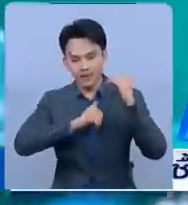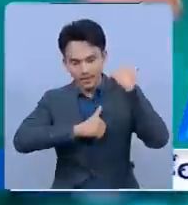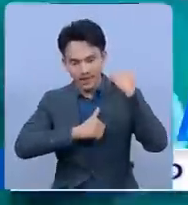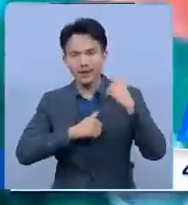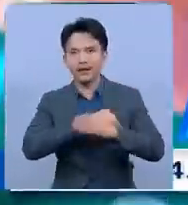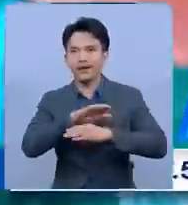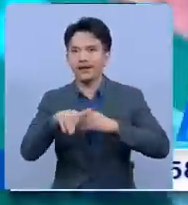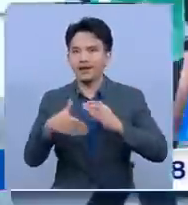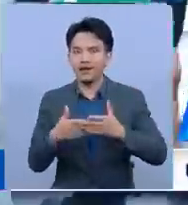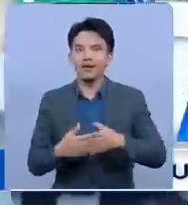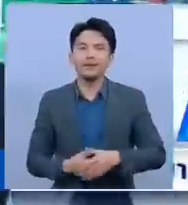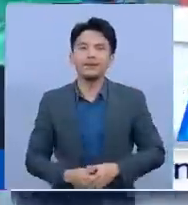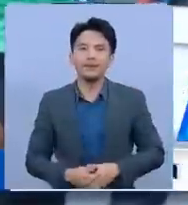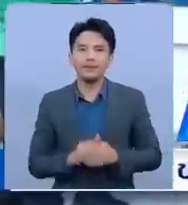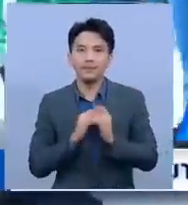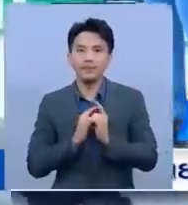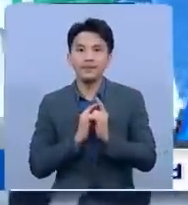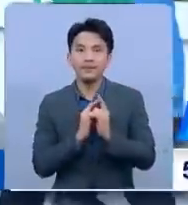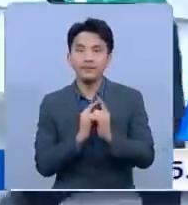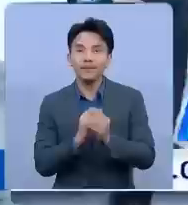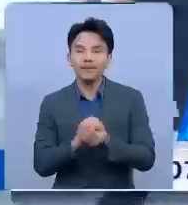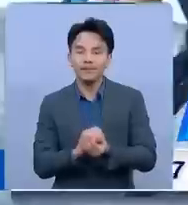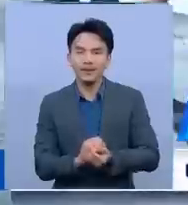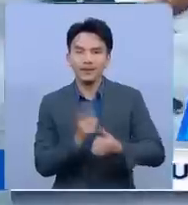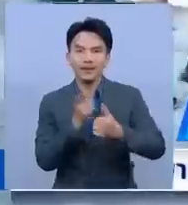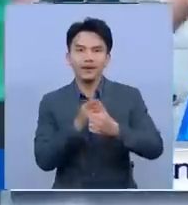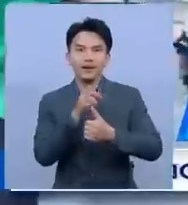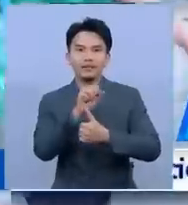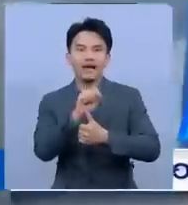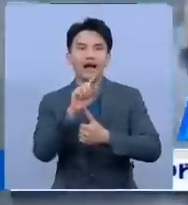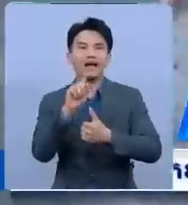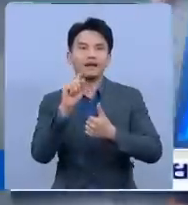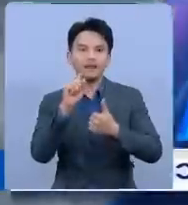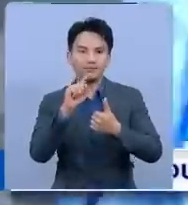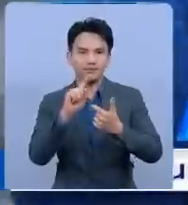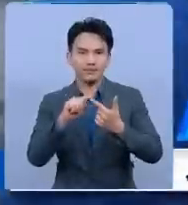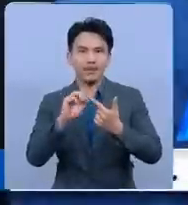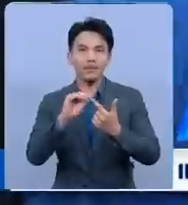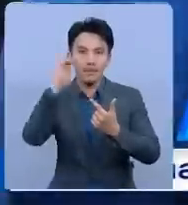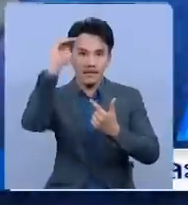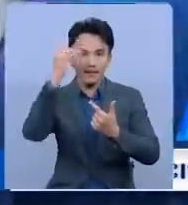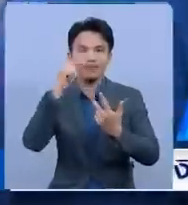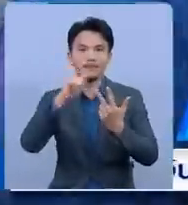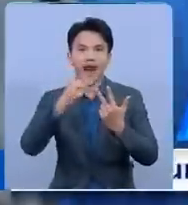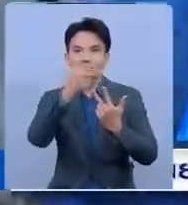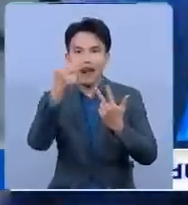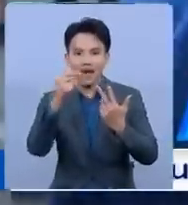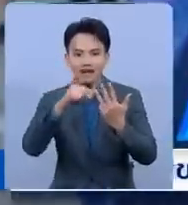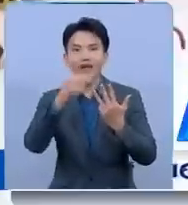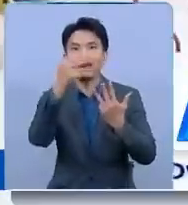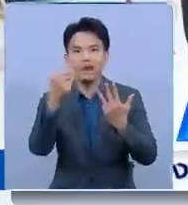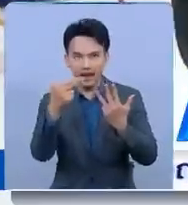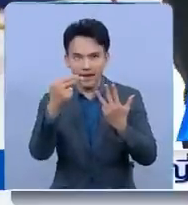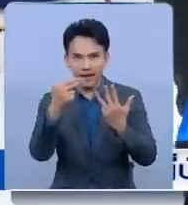มแบบไม่มีแตกแถวเลยนะคะนำทัพโดยนายสาธิตปิตุเตชะพร้อมด้วยพี่ชายแล้วก็หลานชายอีก2คน